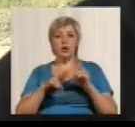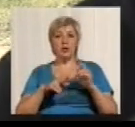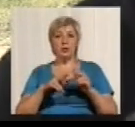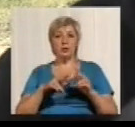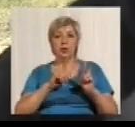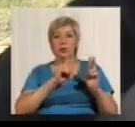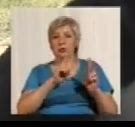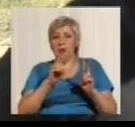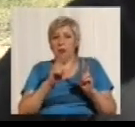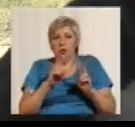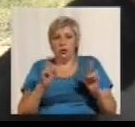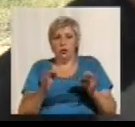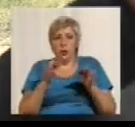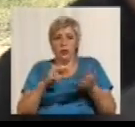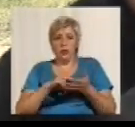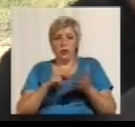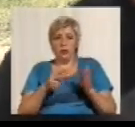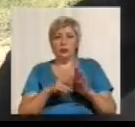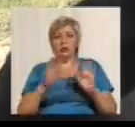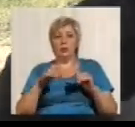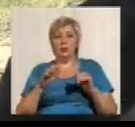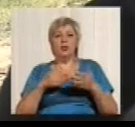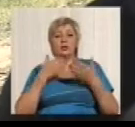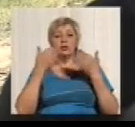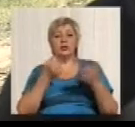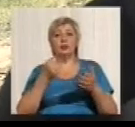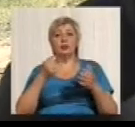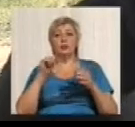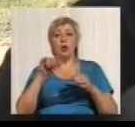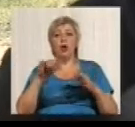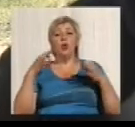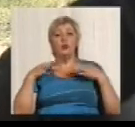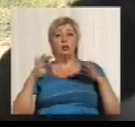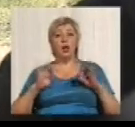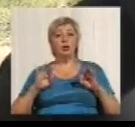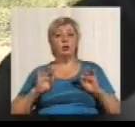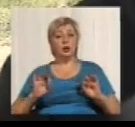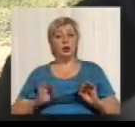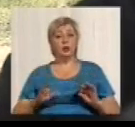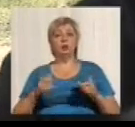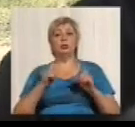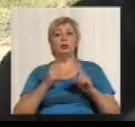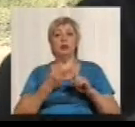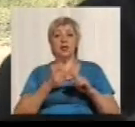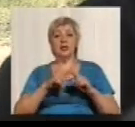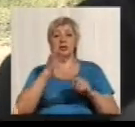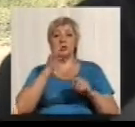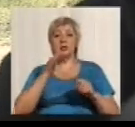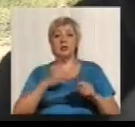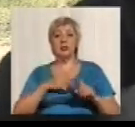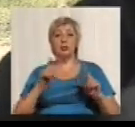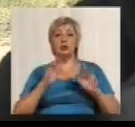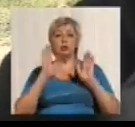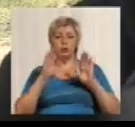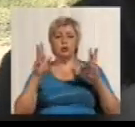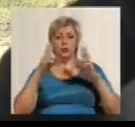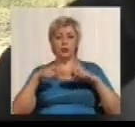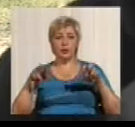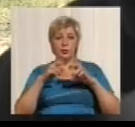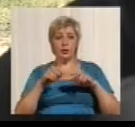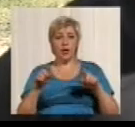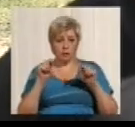ніякого будівництва тут не планується. Потім ми звернулися ще в прокуратуру місцеву, які сказали, що будемо розбиратися, що тут